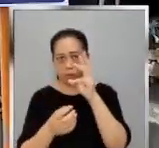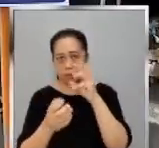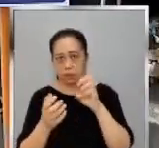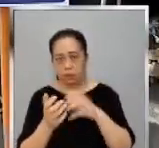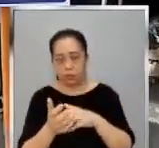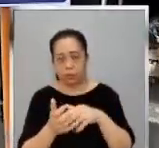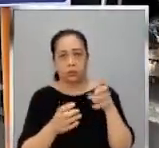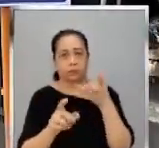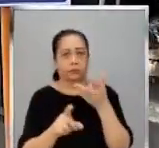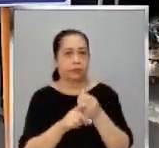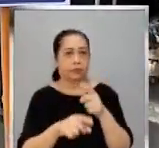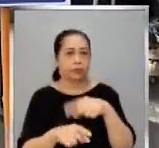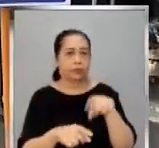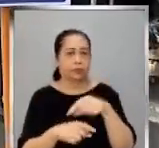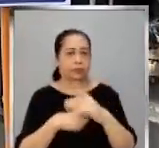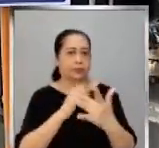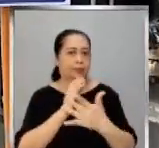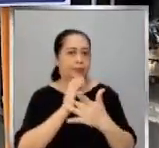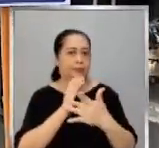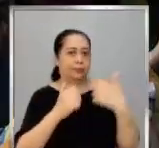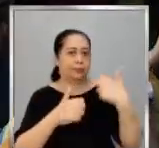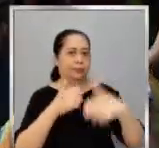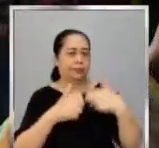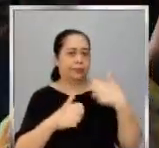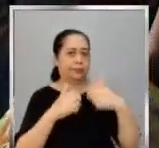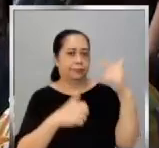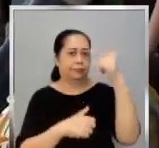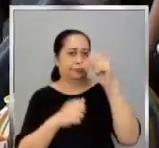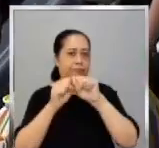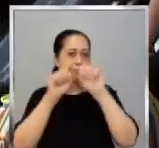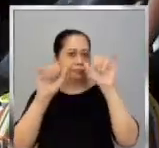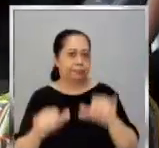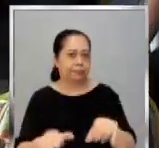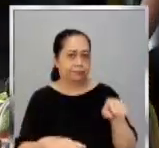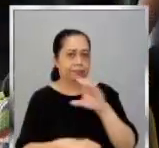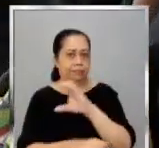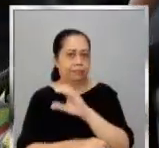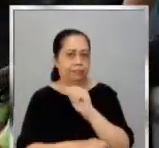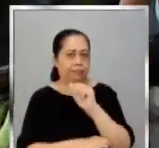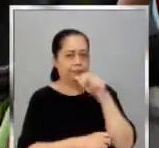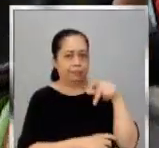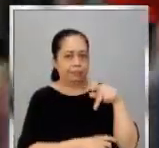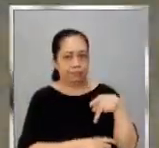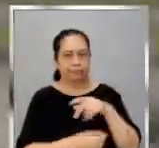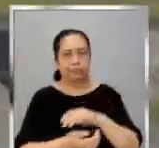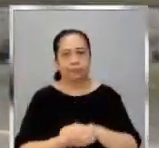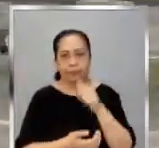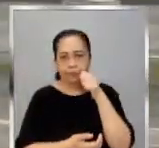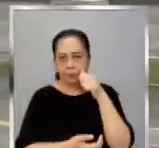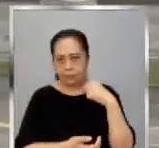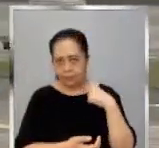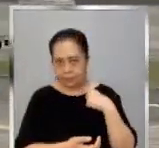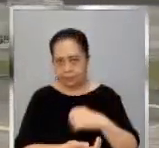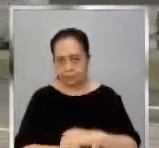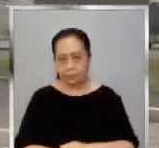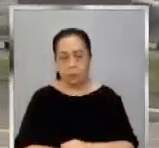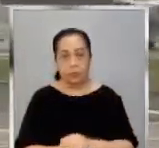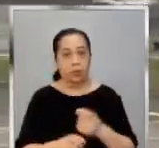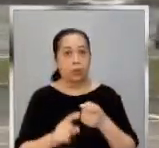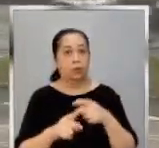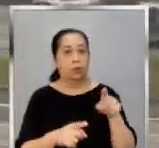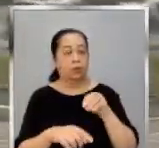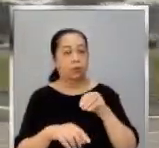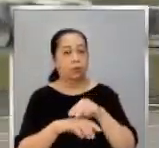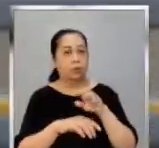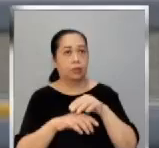apektado ng technical glitch ng air traffic system ng Civil Aviation Authority o CAAP kahapon. Batay sa mga advisory ng